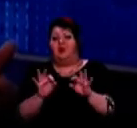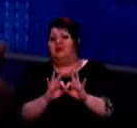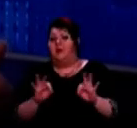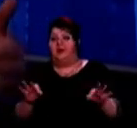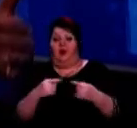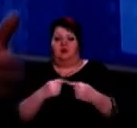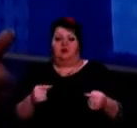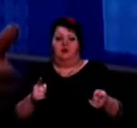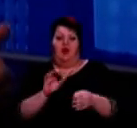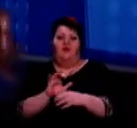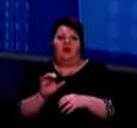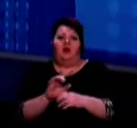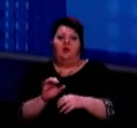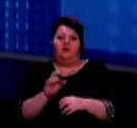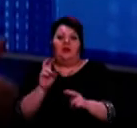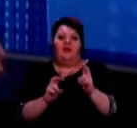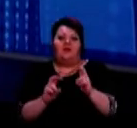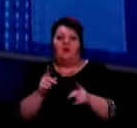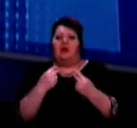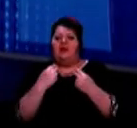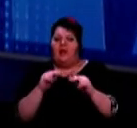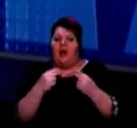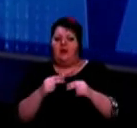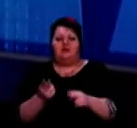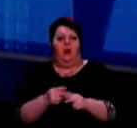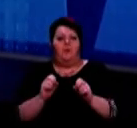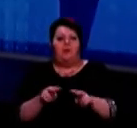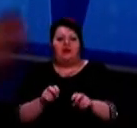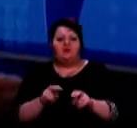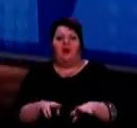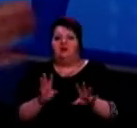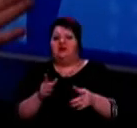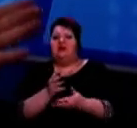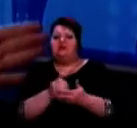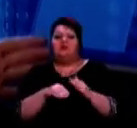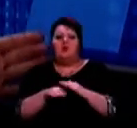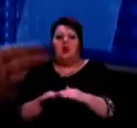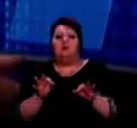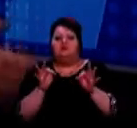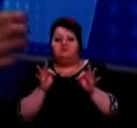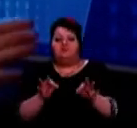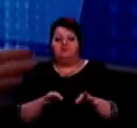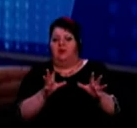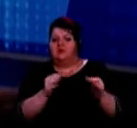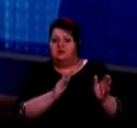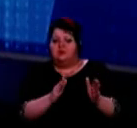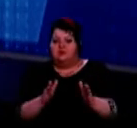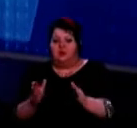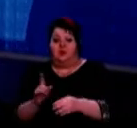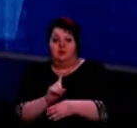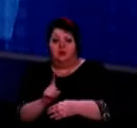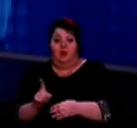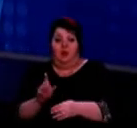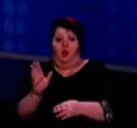який вироблений на виробництві, і він буде якісний, безпечний, і зберігали ми його на складському приміщенні, дотримувались норм,